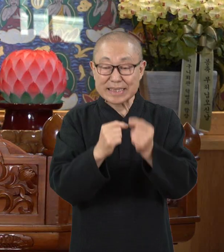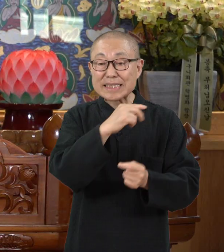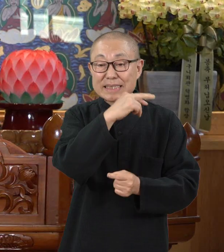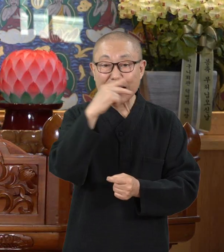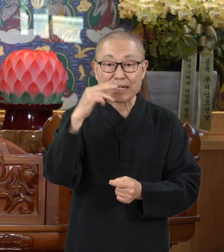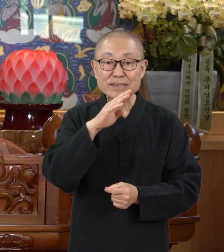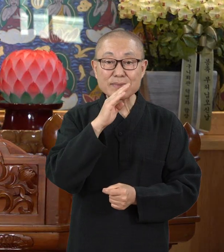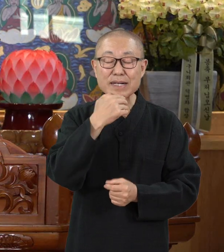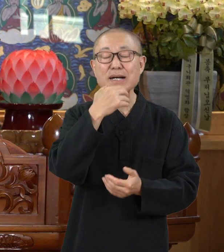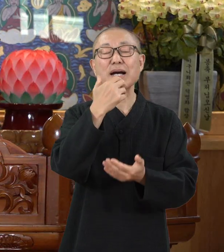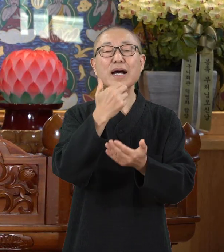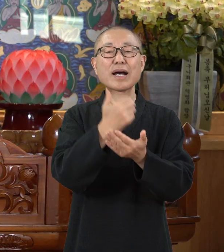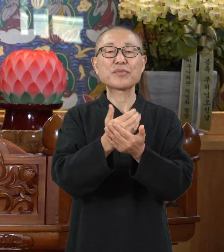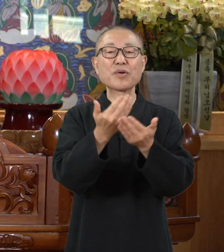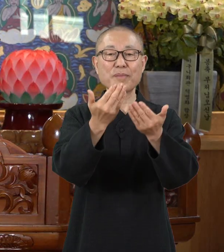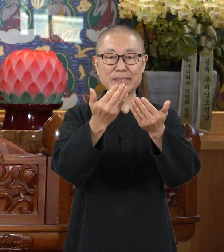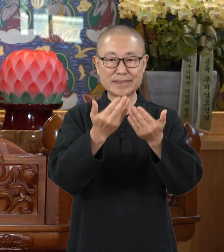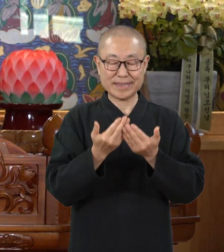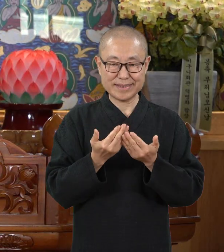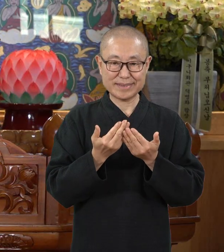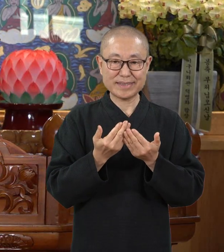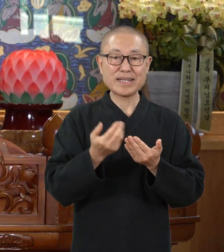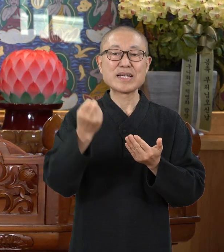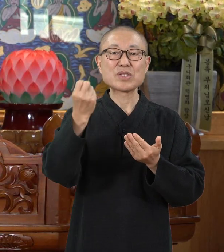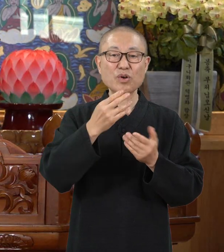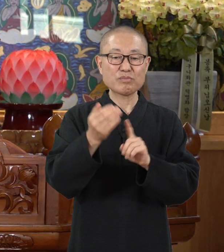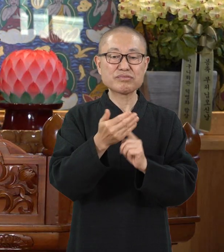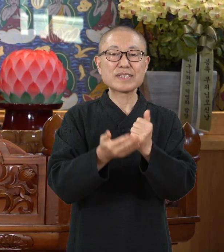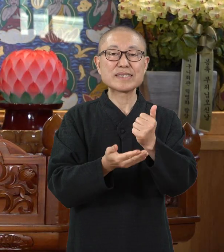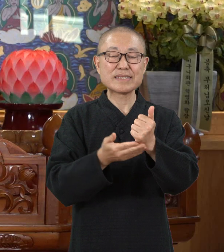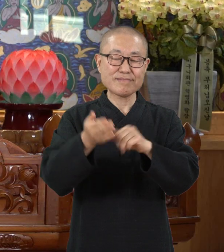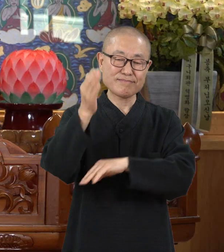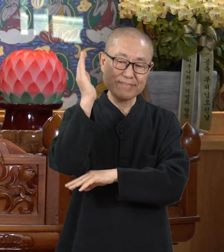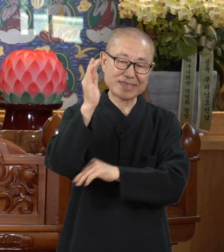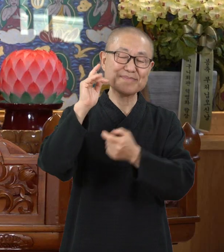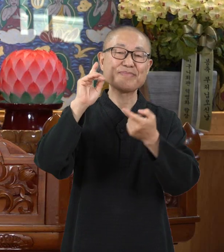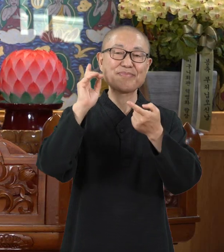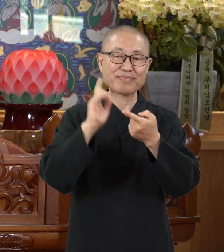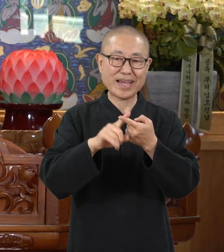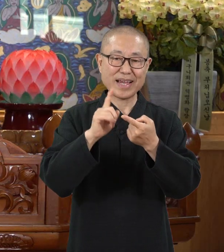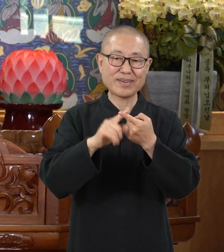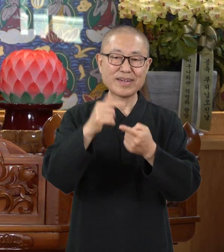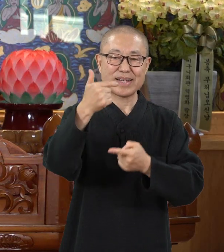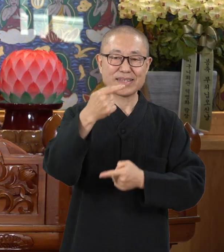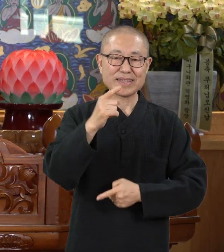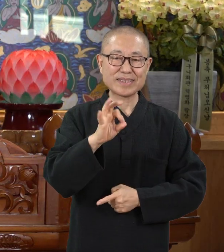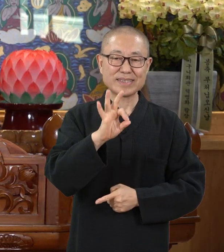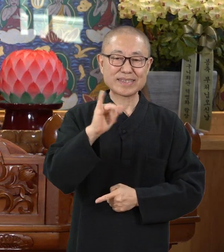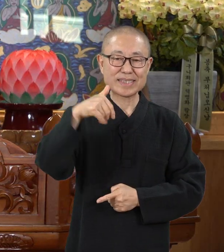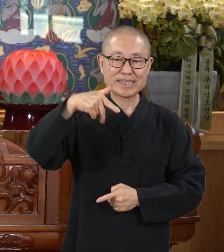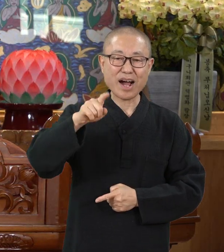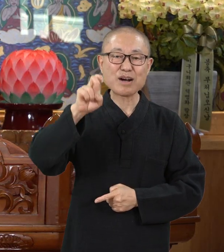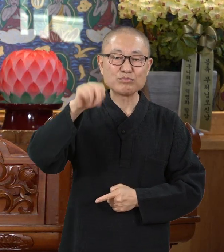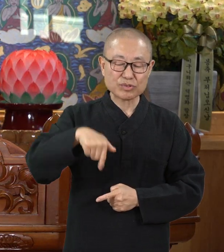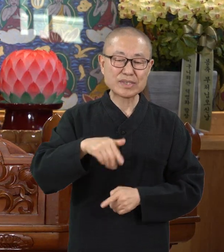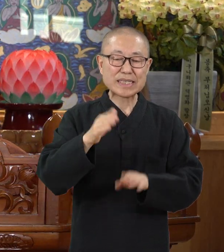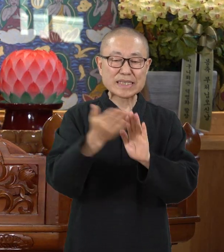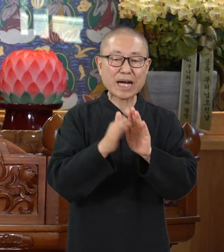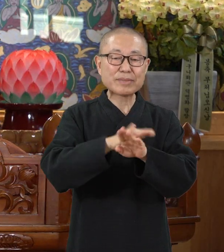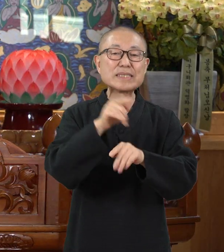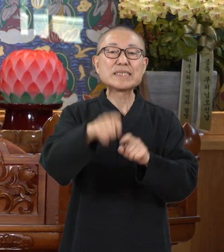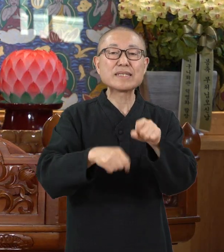향기에서 정말 감동한 거, 그리고 부처님 말씀대로 능인정목의 자비를